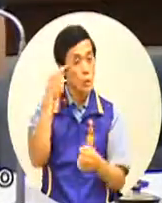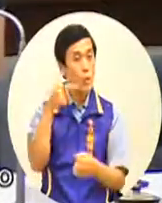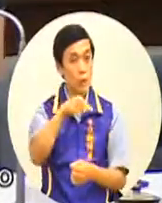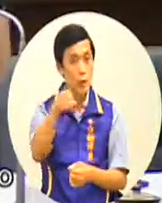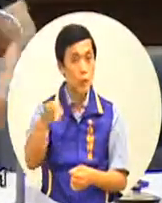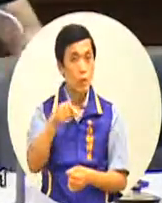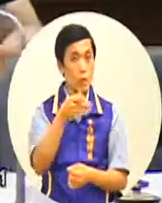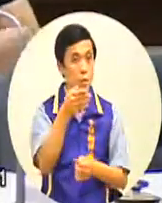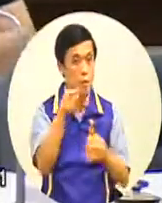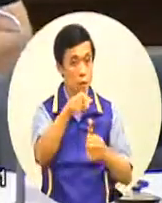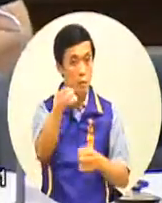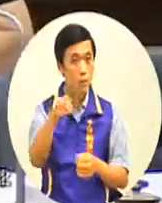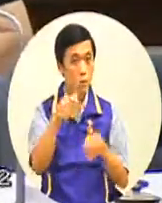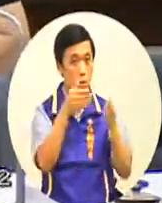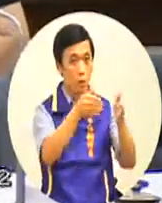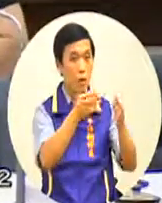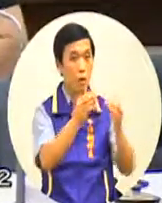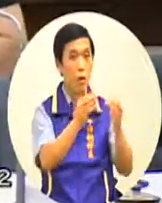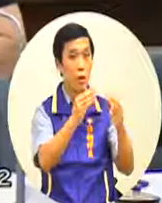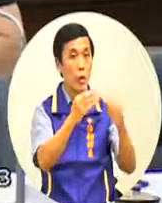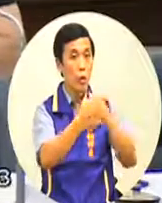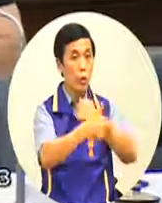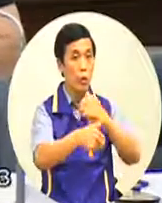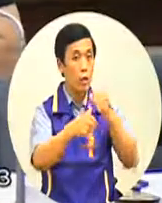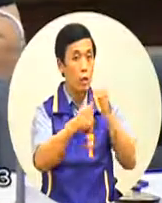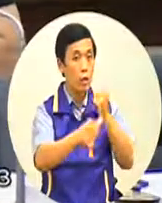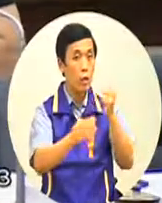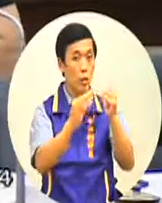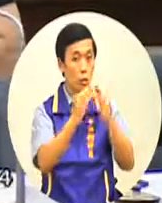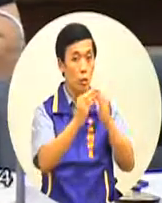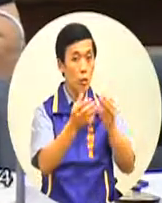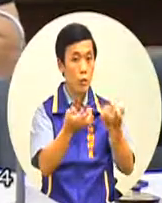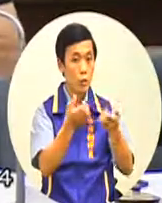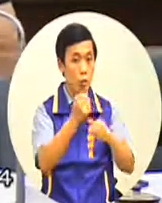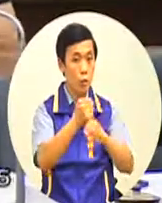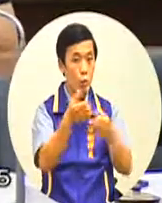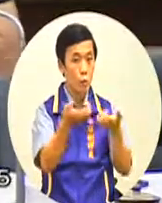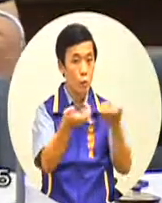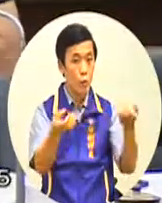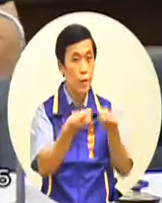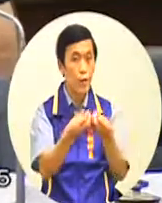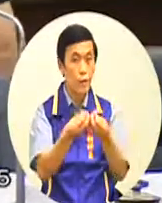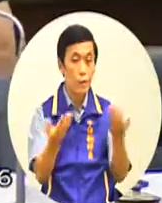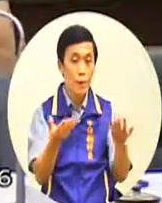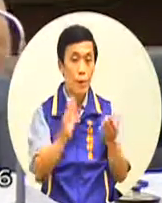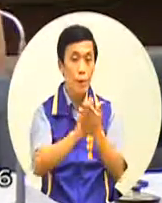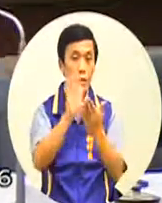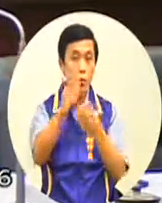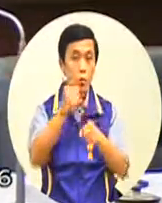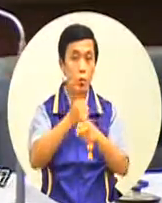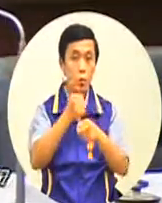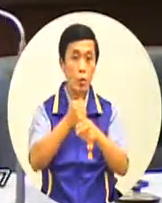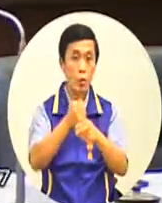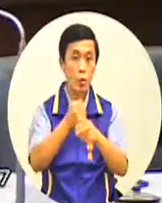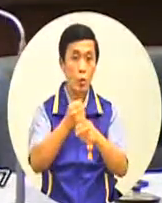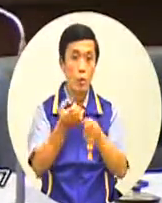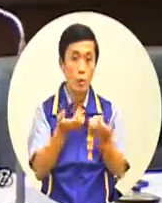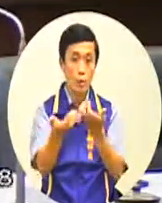需要来做一个未来组织的变革，未来组织的变革。 来请姚局长答复， 谢